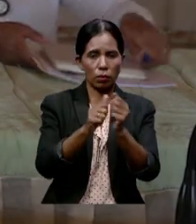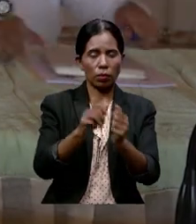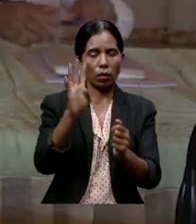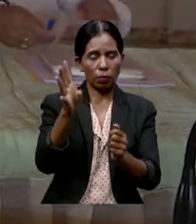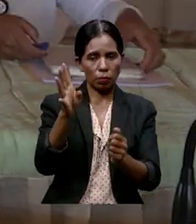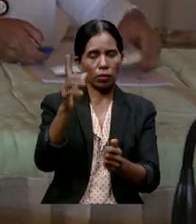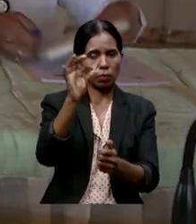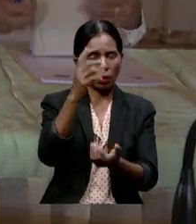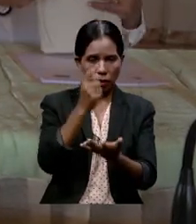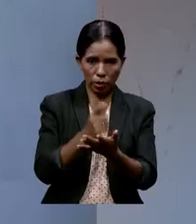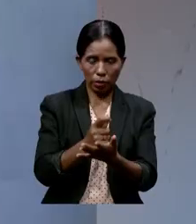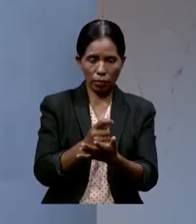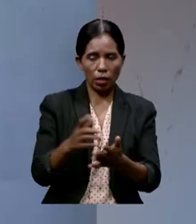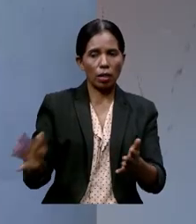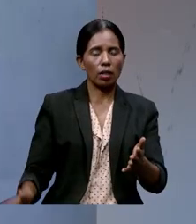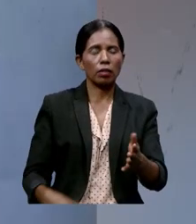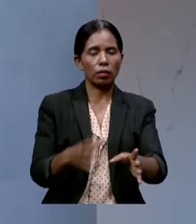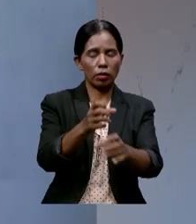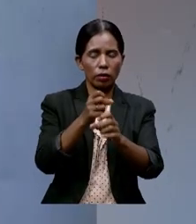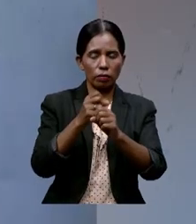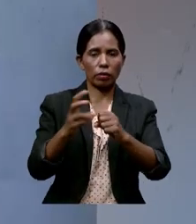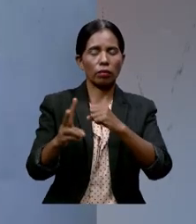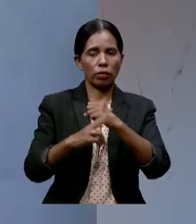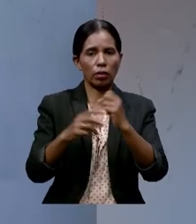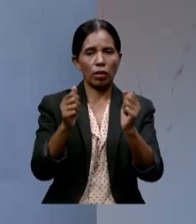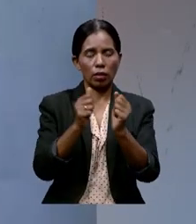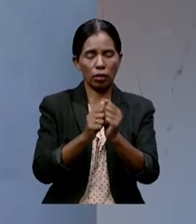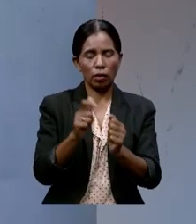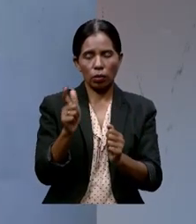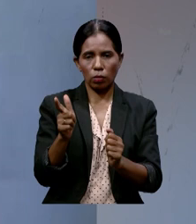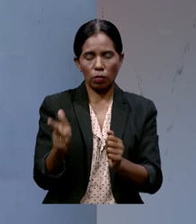Husi número ne asu nebe simona vacina hamutu